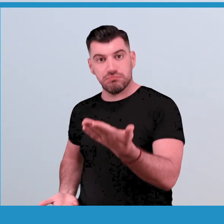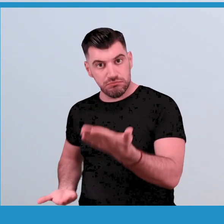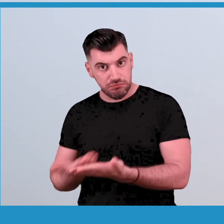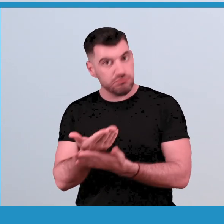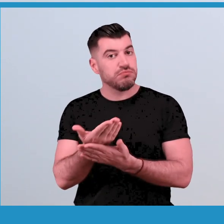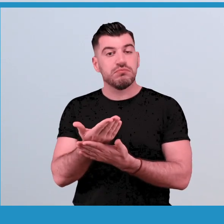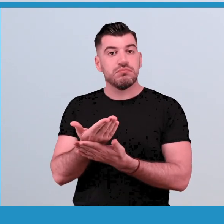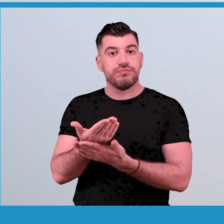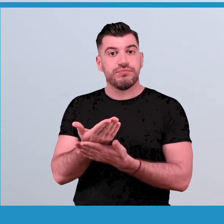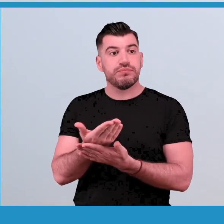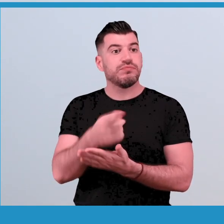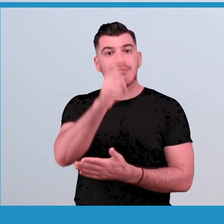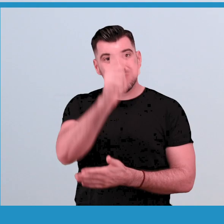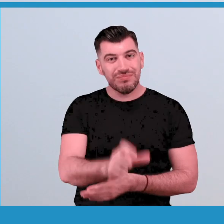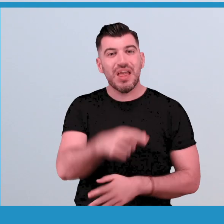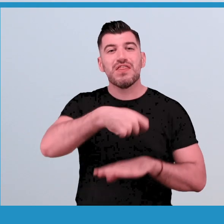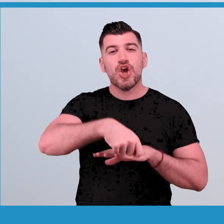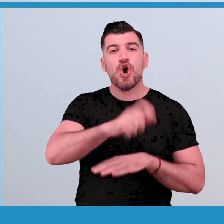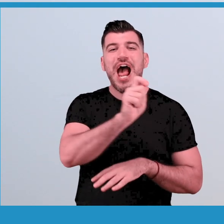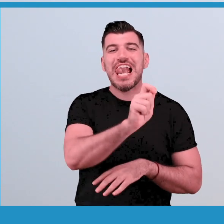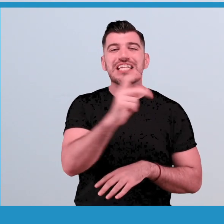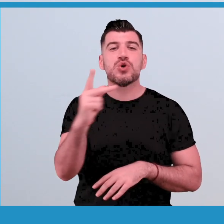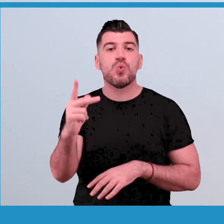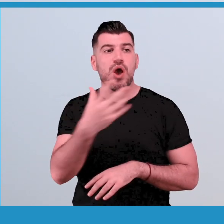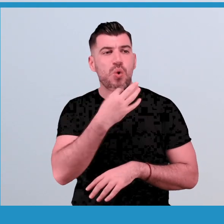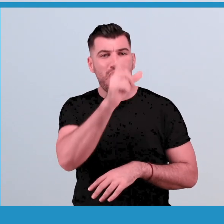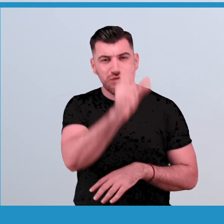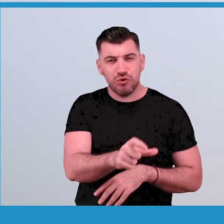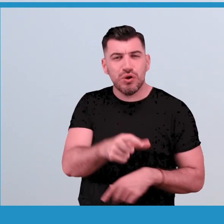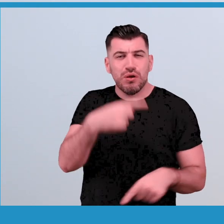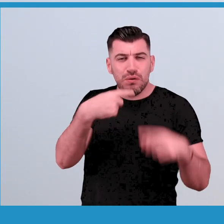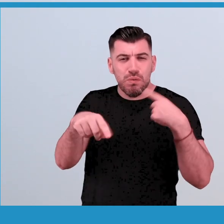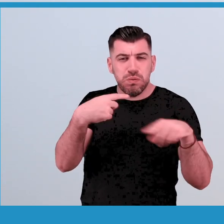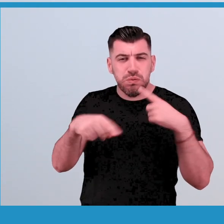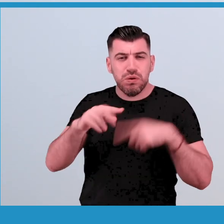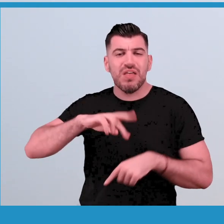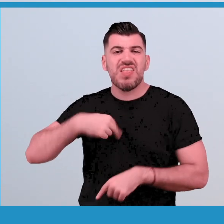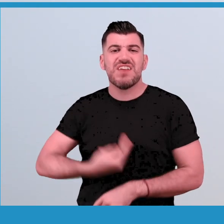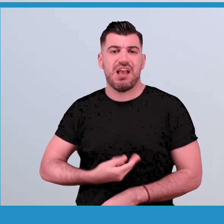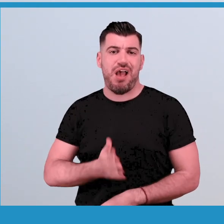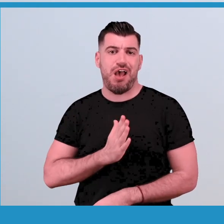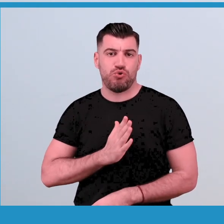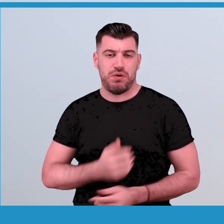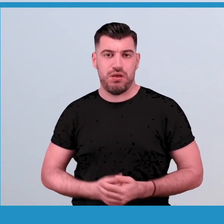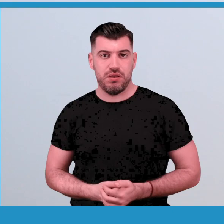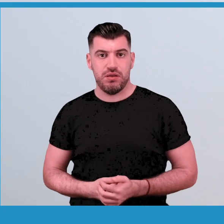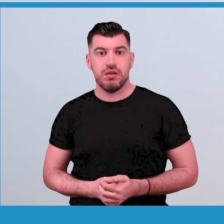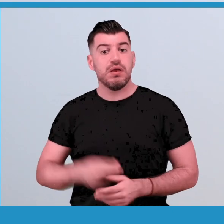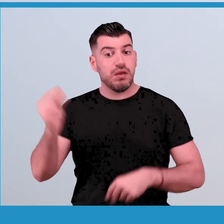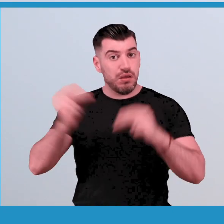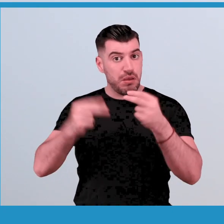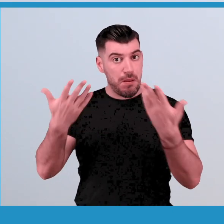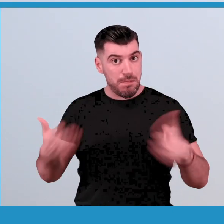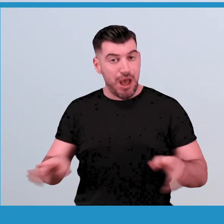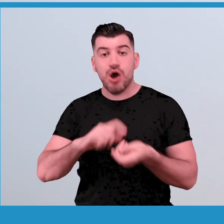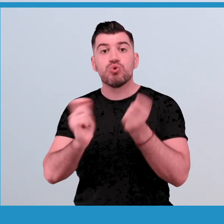πειθαρχική δίωξη στον Αλέξη Κούγια για τις δηλώσεις του περί διαφιλικών ατόμων. Ψηφίστηκε